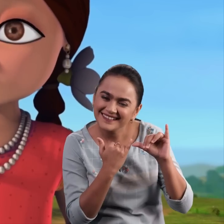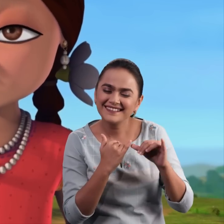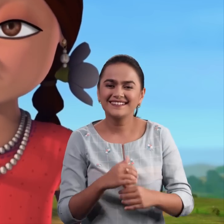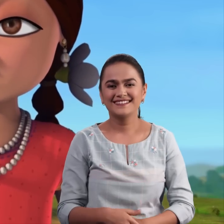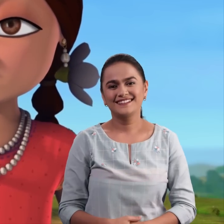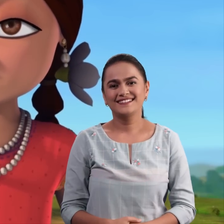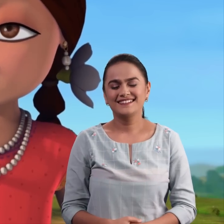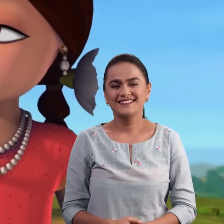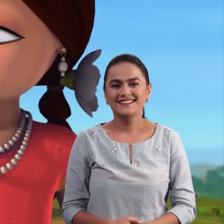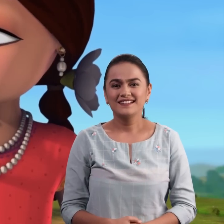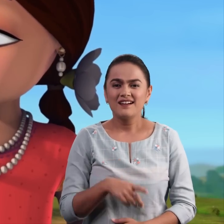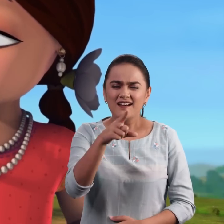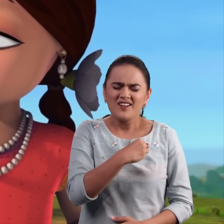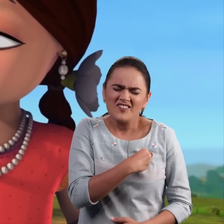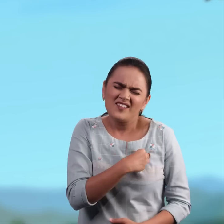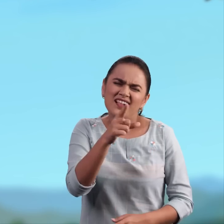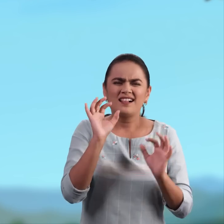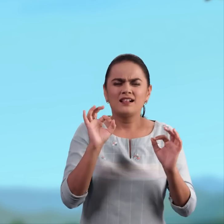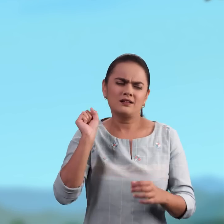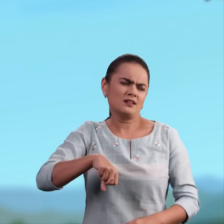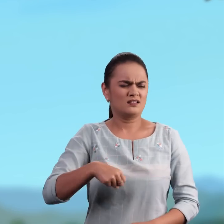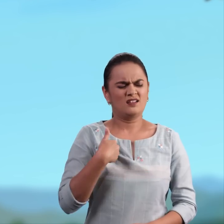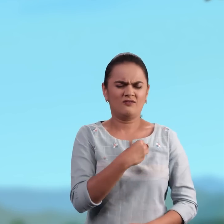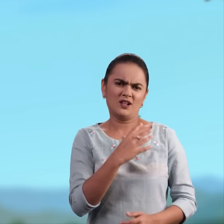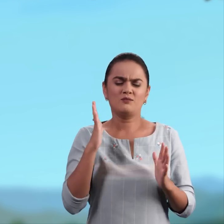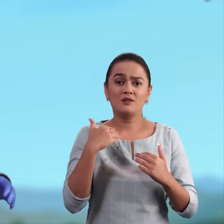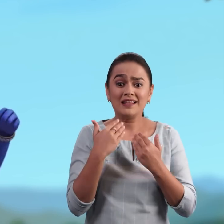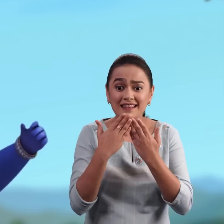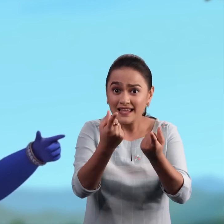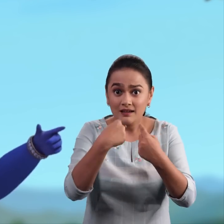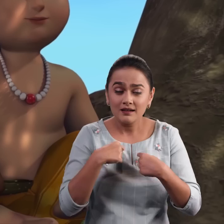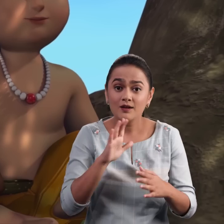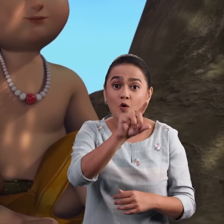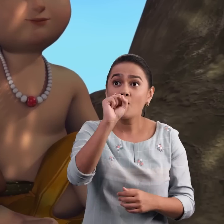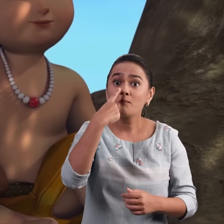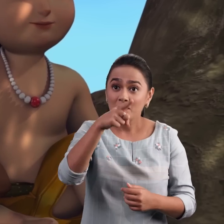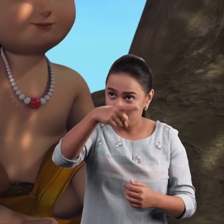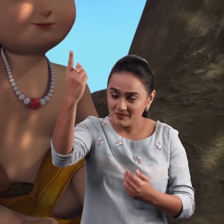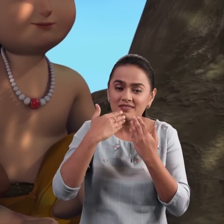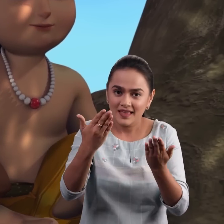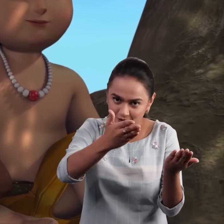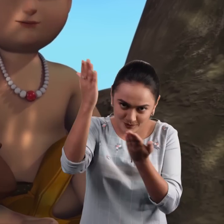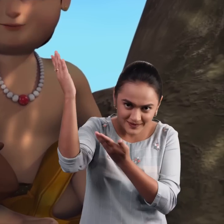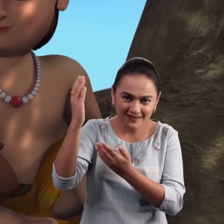धन्यवाद कृष्णा, तुम बड़े दयालु हो। वो तो मैं हूँ ही, पर धन्यवाद मेरा नहीं, अपनी प्यारी